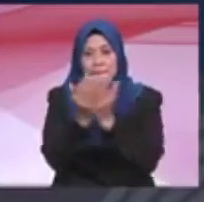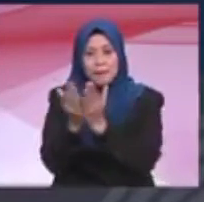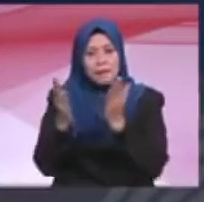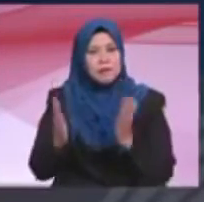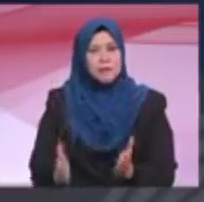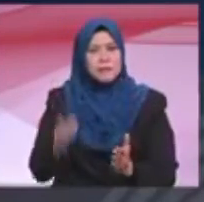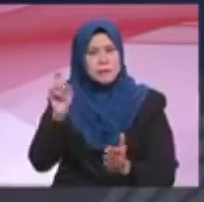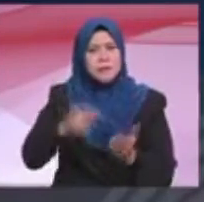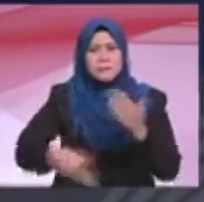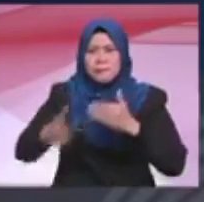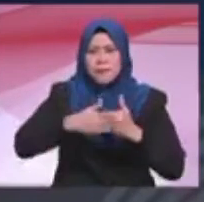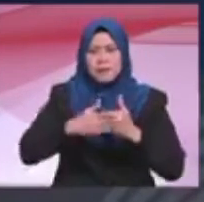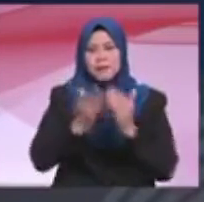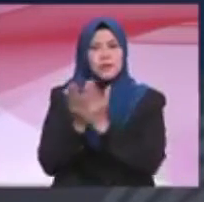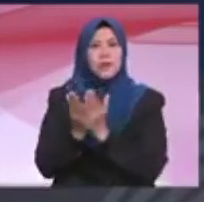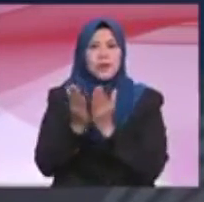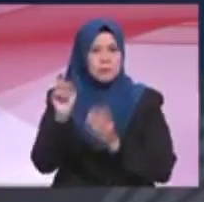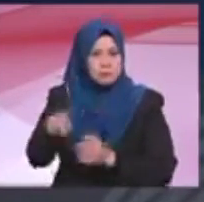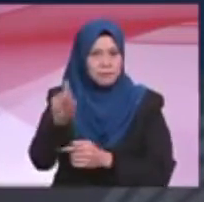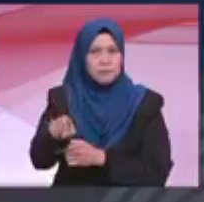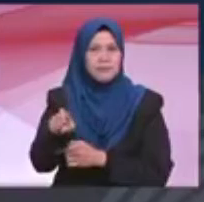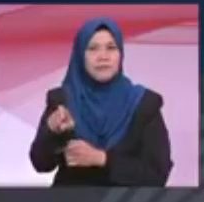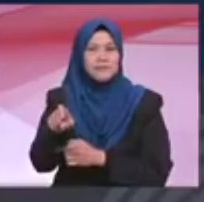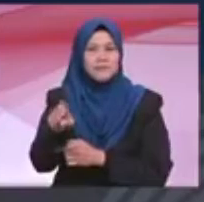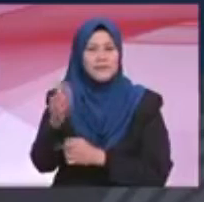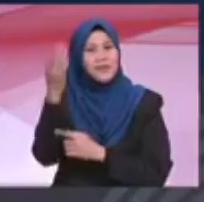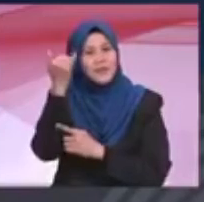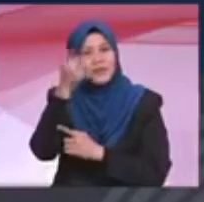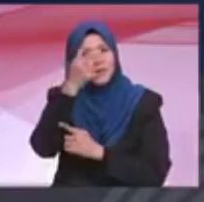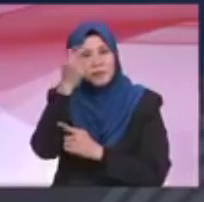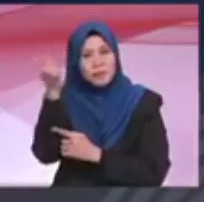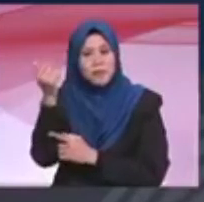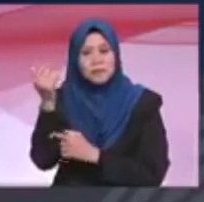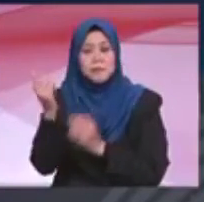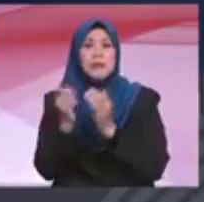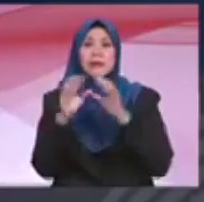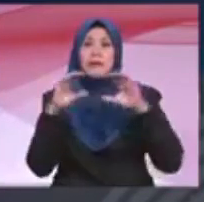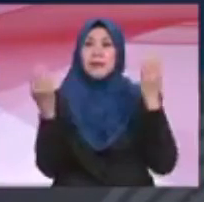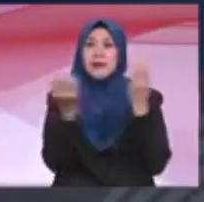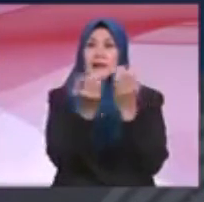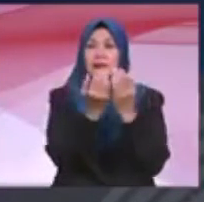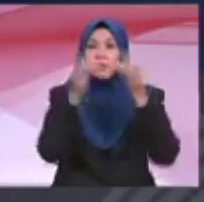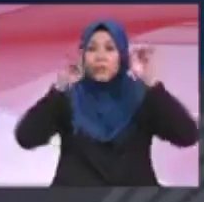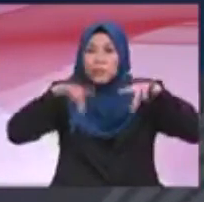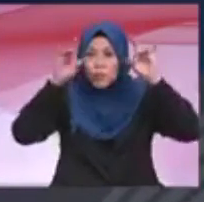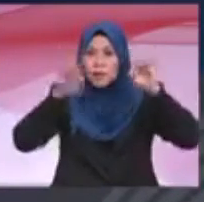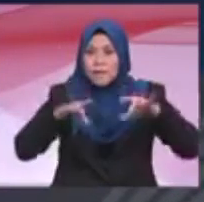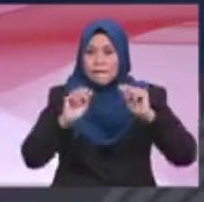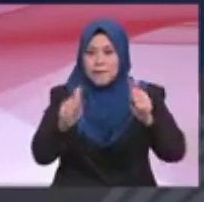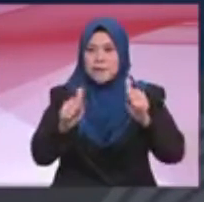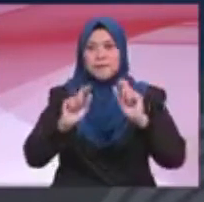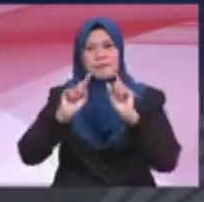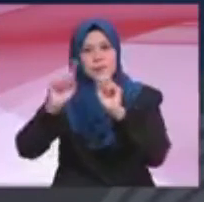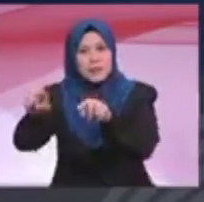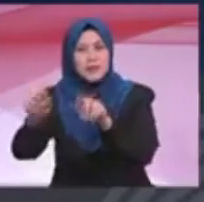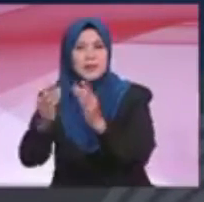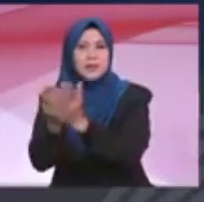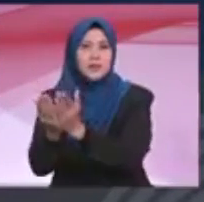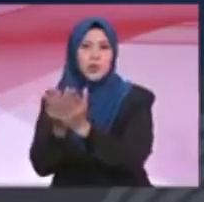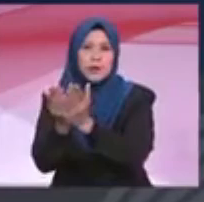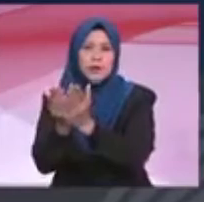ini perlu kembali ke sekolah. Dan itulah sebab murid-murid kelas peperiksaan ini diberi keutamaan untuk kembali ke